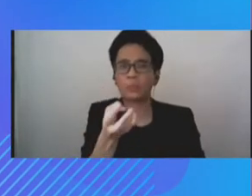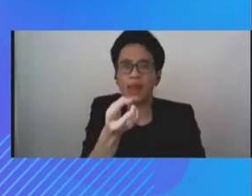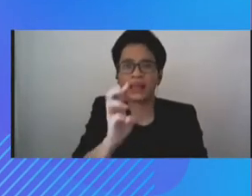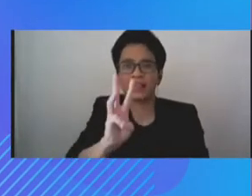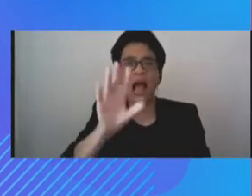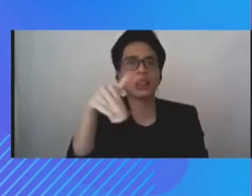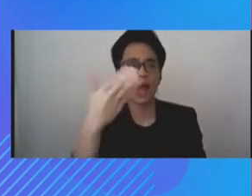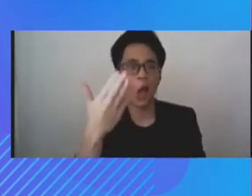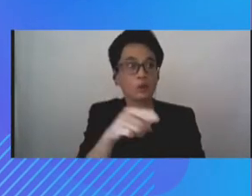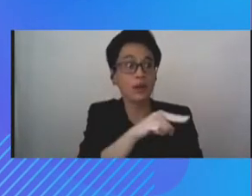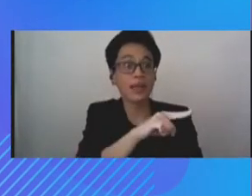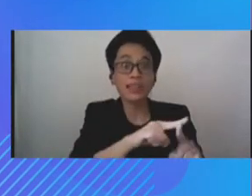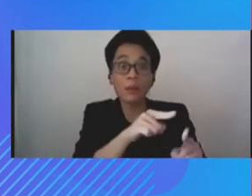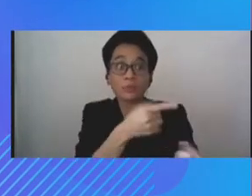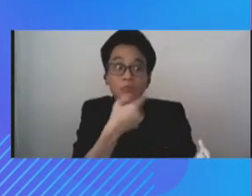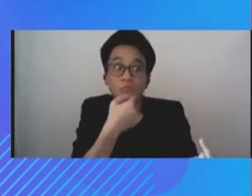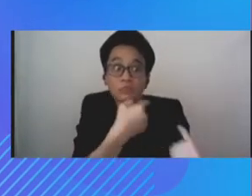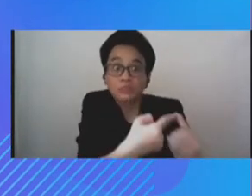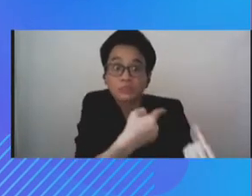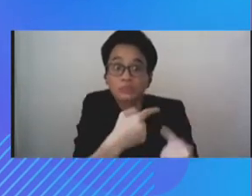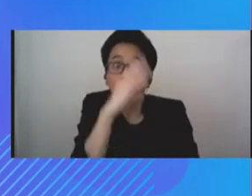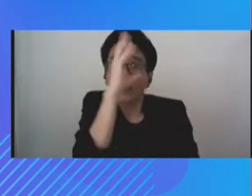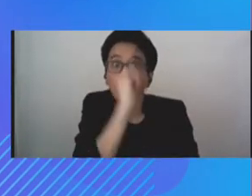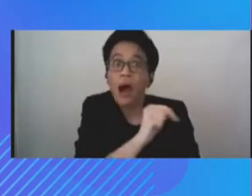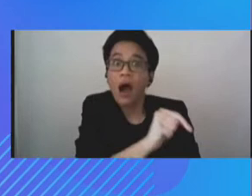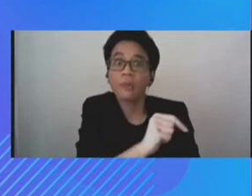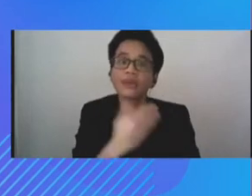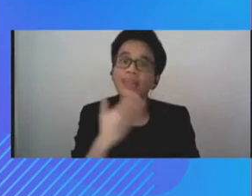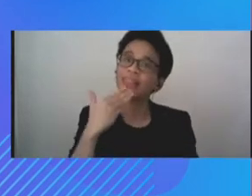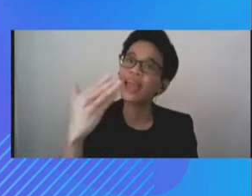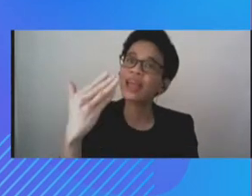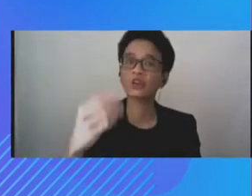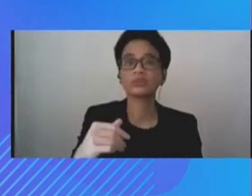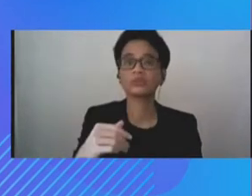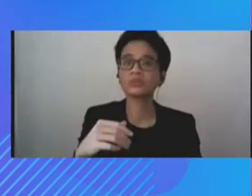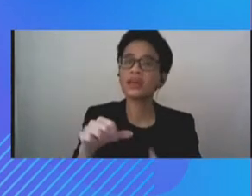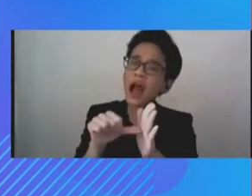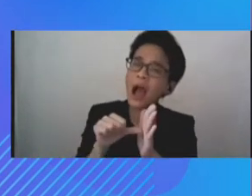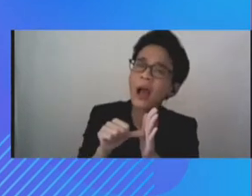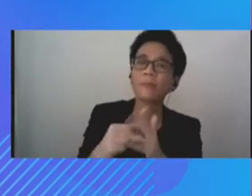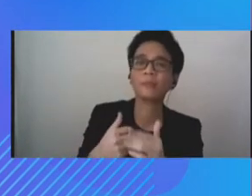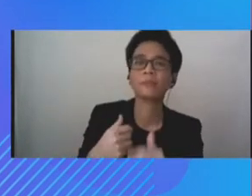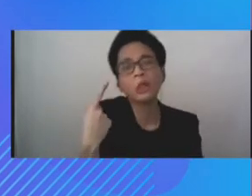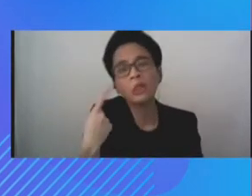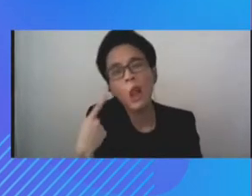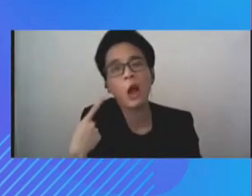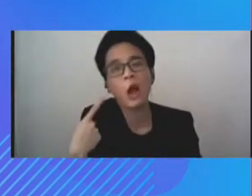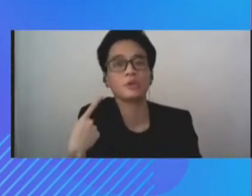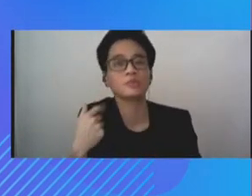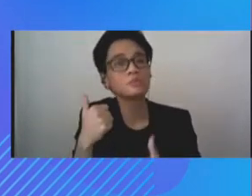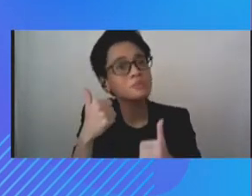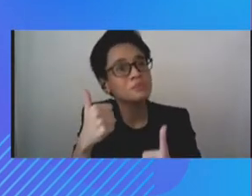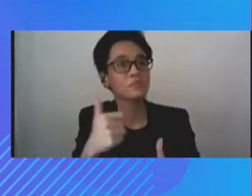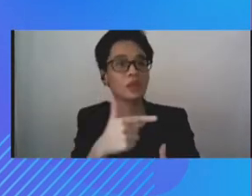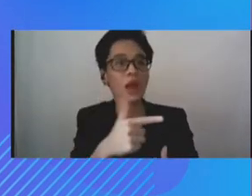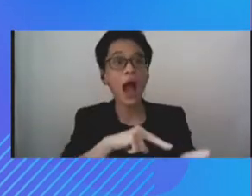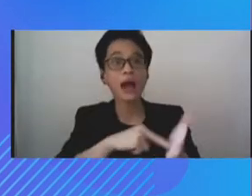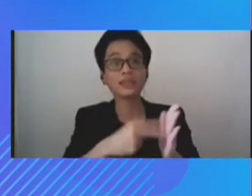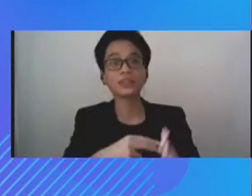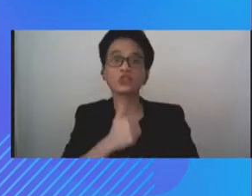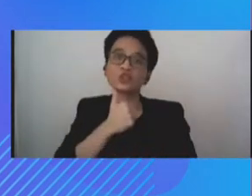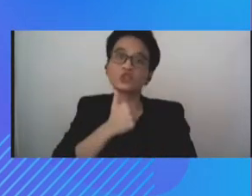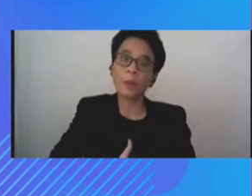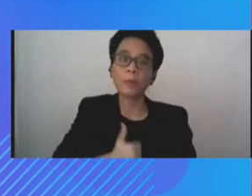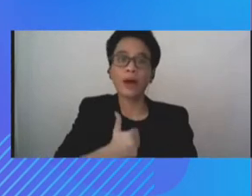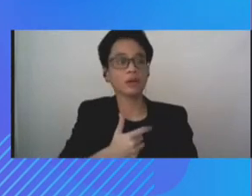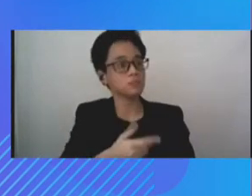dia paham gitu loh menggunakan kata itu. Itu kan berarti saya sudah bisa membekali dia dengan sopan santun gitu. Jadi